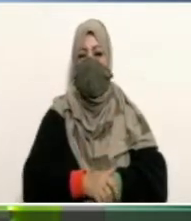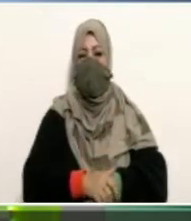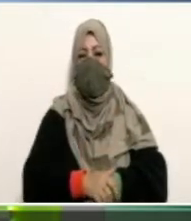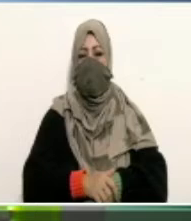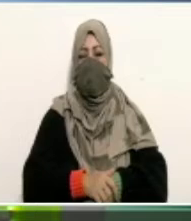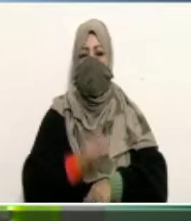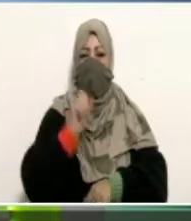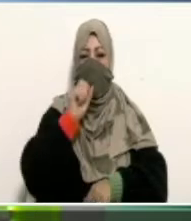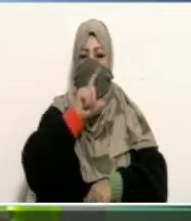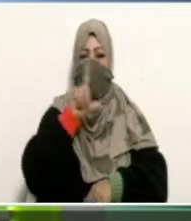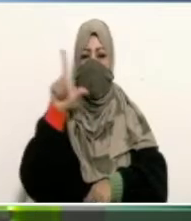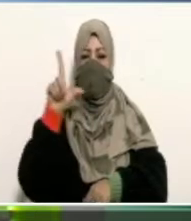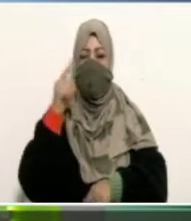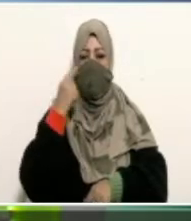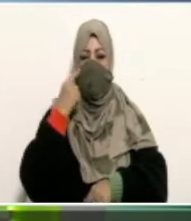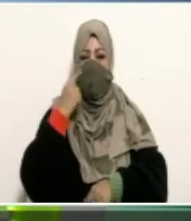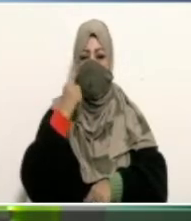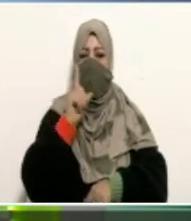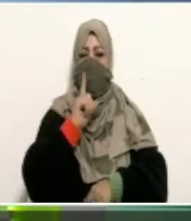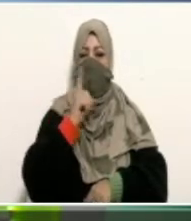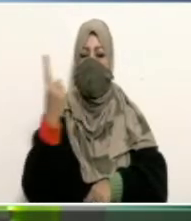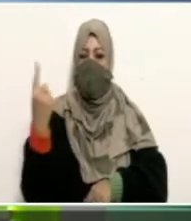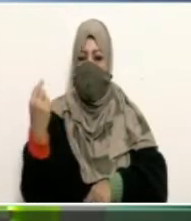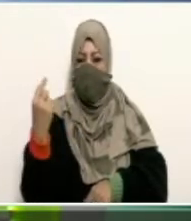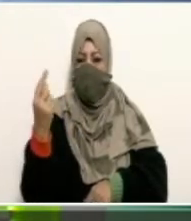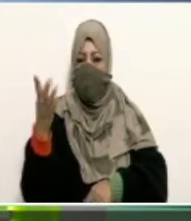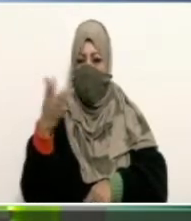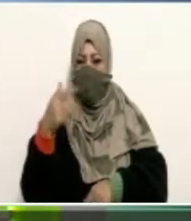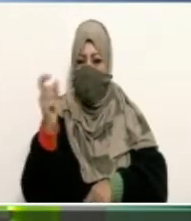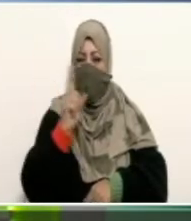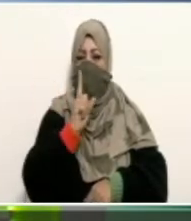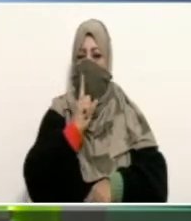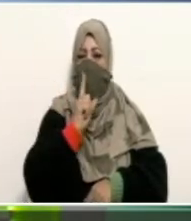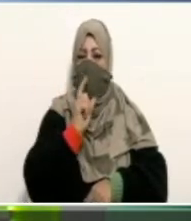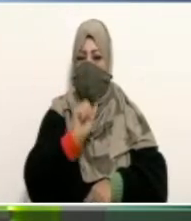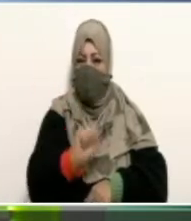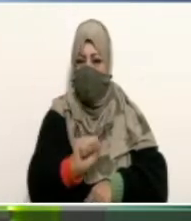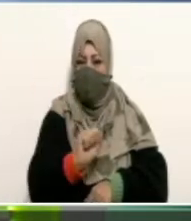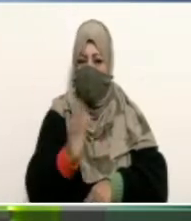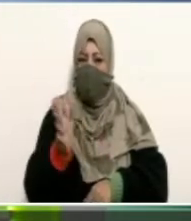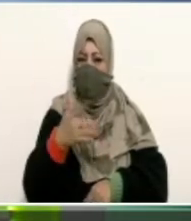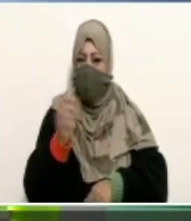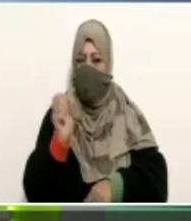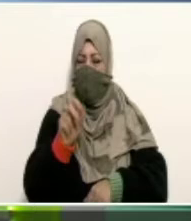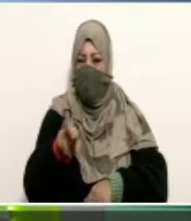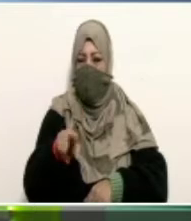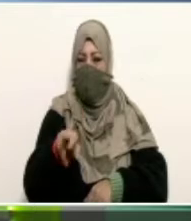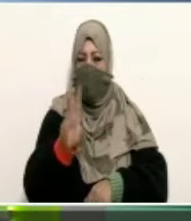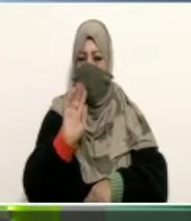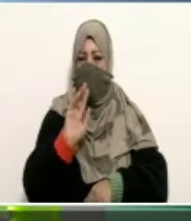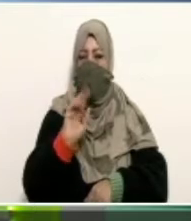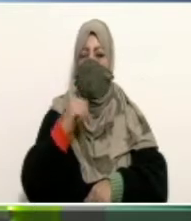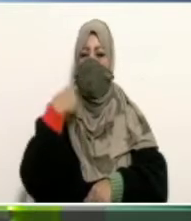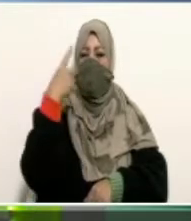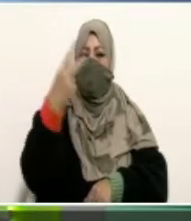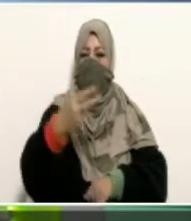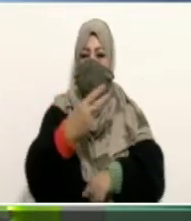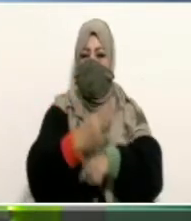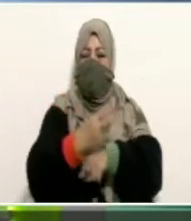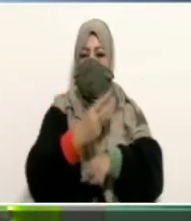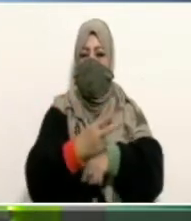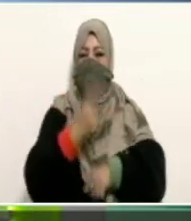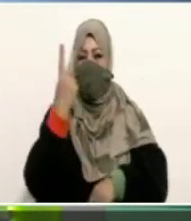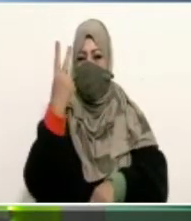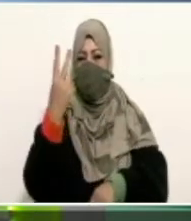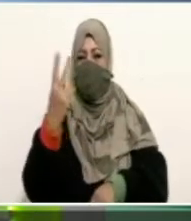وأخاه شقيق، أخاه من أمه، واثنين أعمام. أعمامه من اثنين من العمومة، اثنين أعمامه. فكيف تجوز